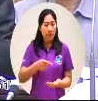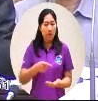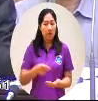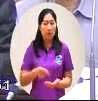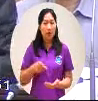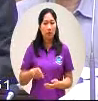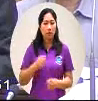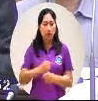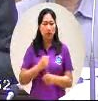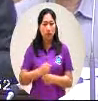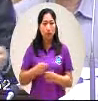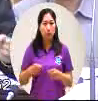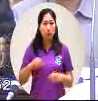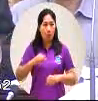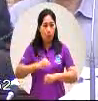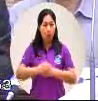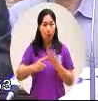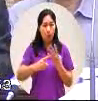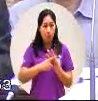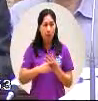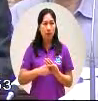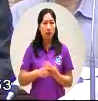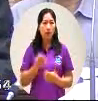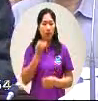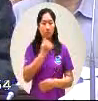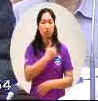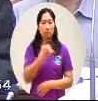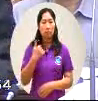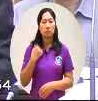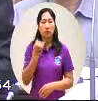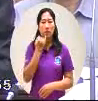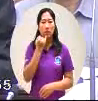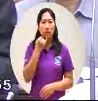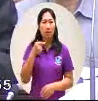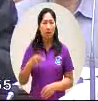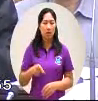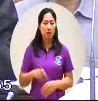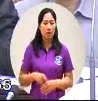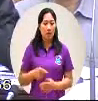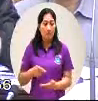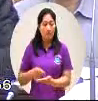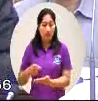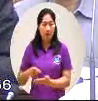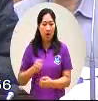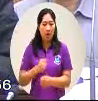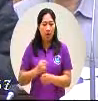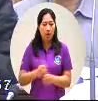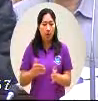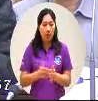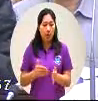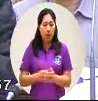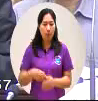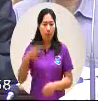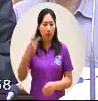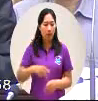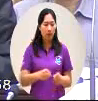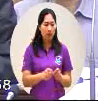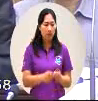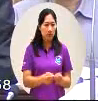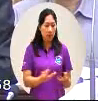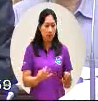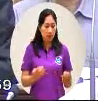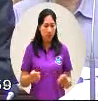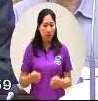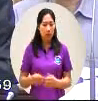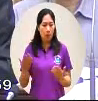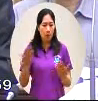测那如果是整个批制作业的部分我们做完了，那要做一些重测换状到里面那